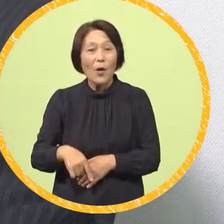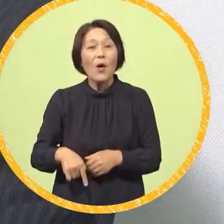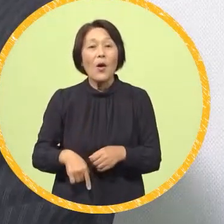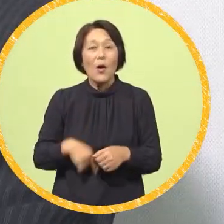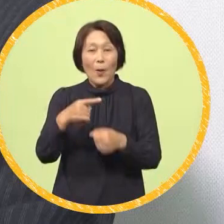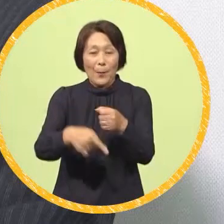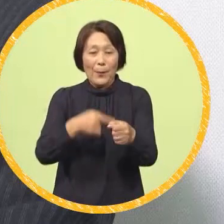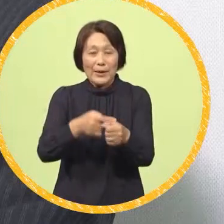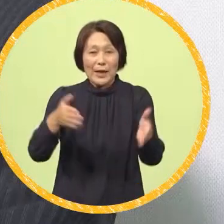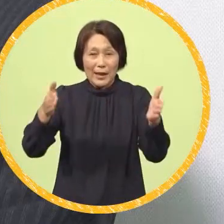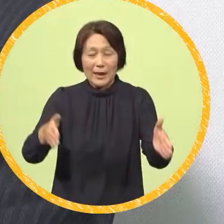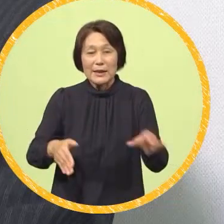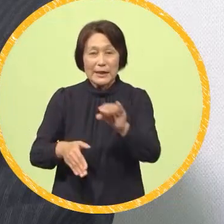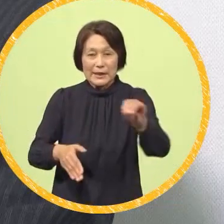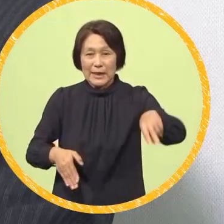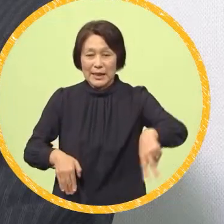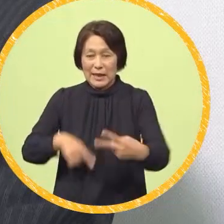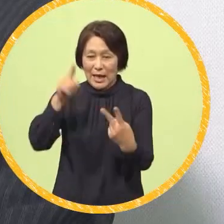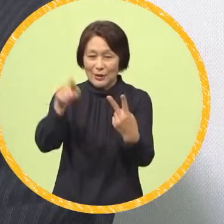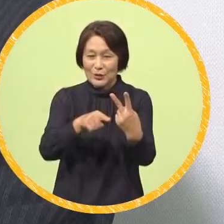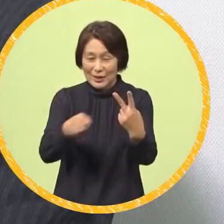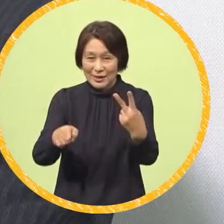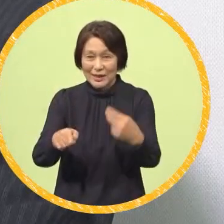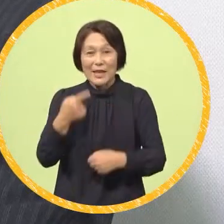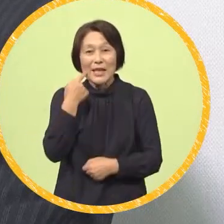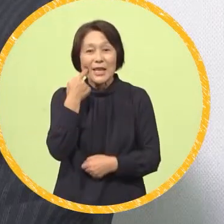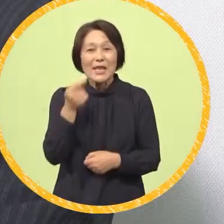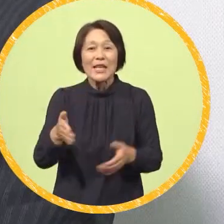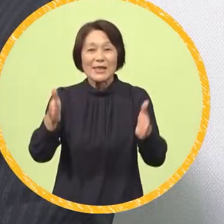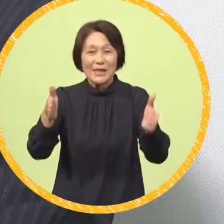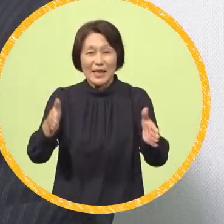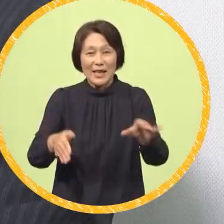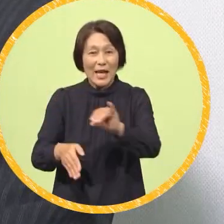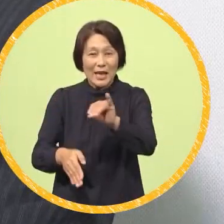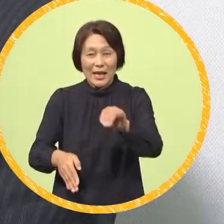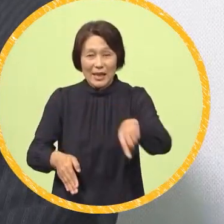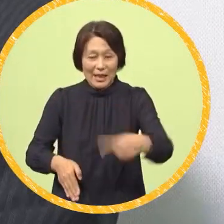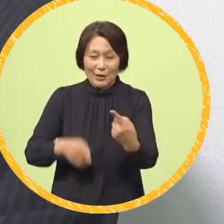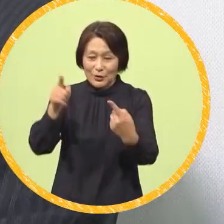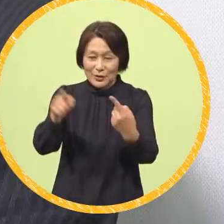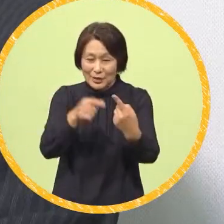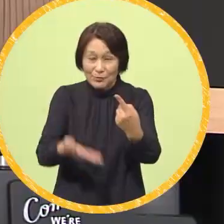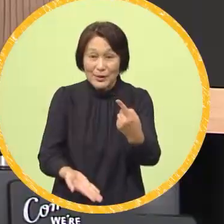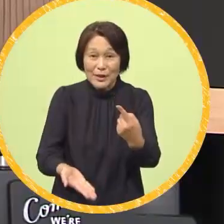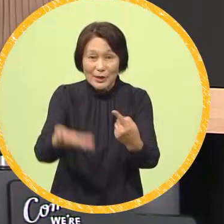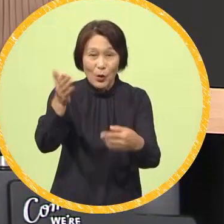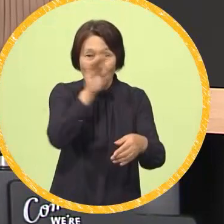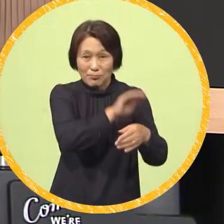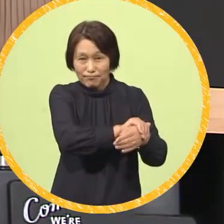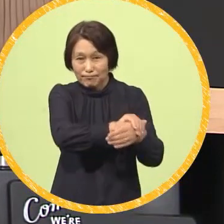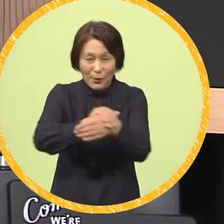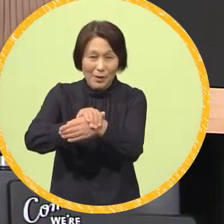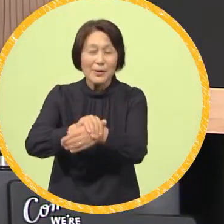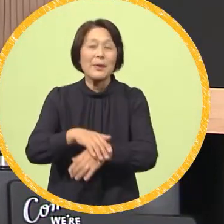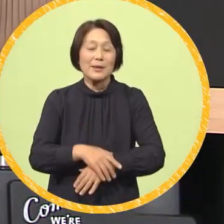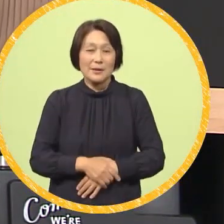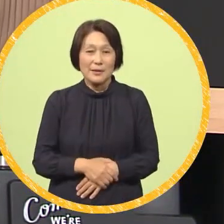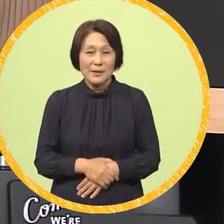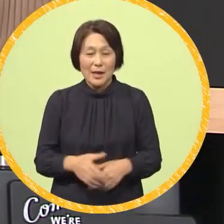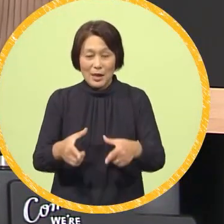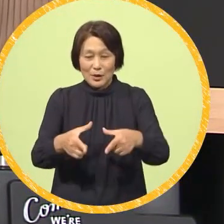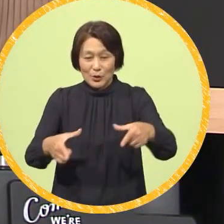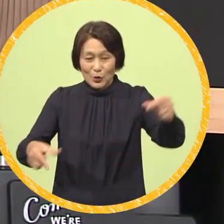1200名、 はい、 1ヶ月になると100人以上がこの薬物で検挙されています。 全国